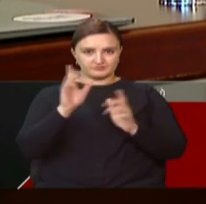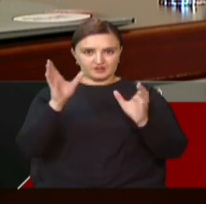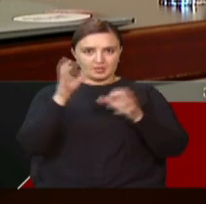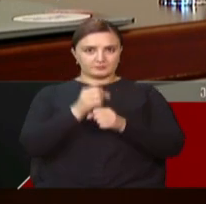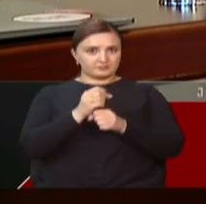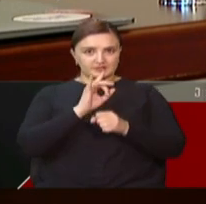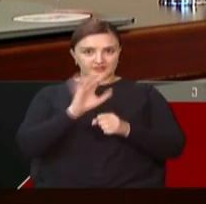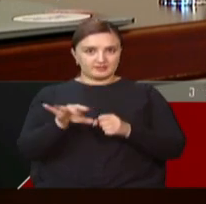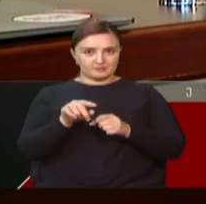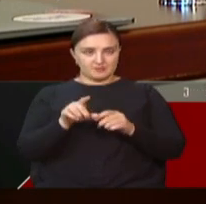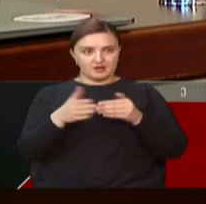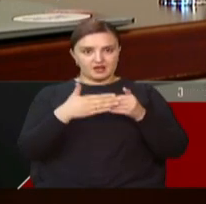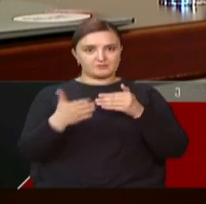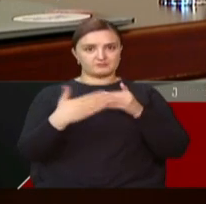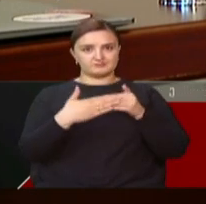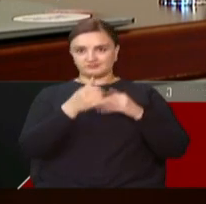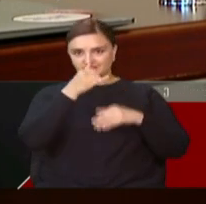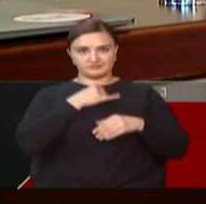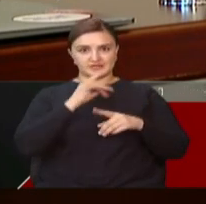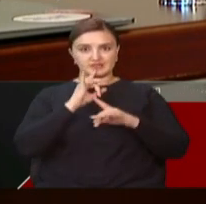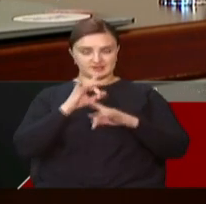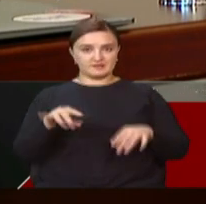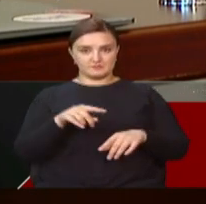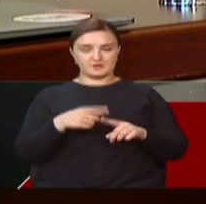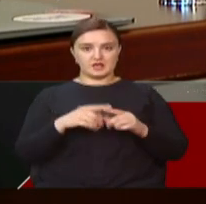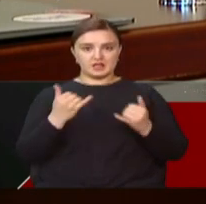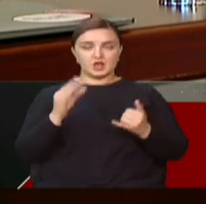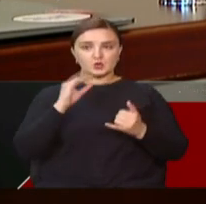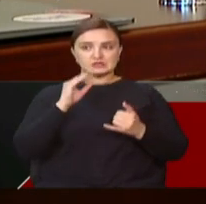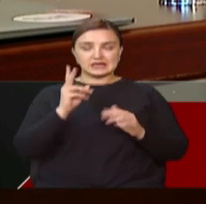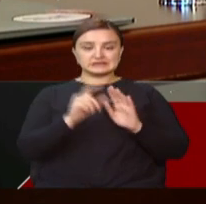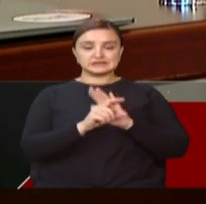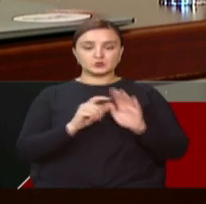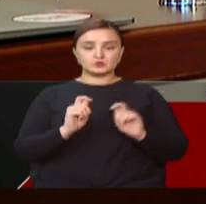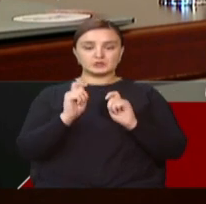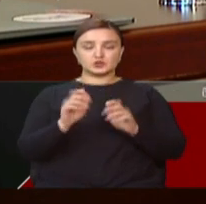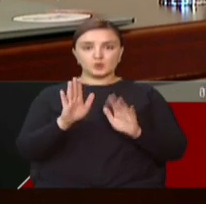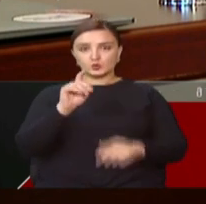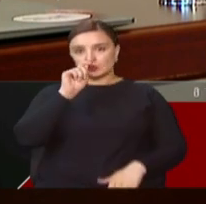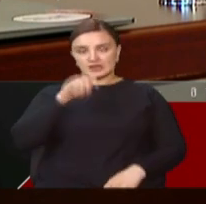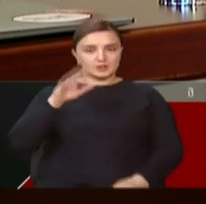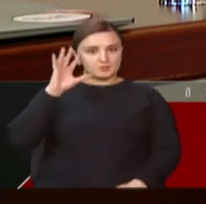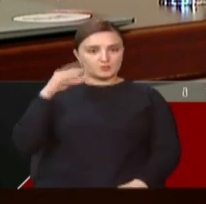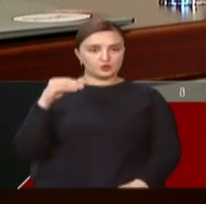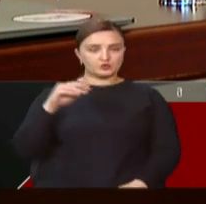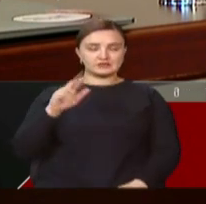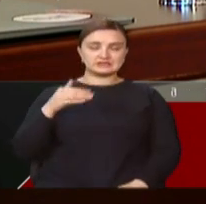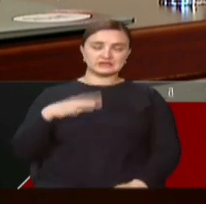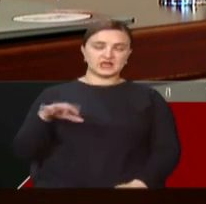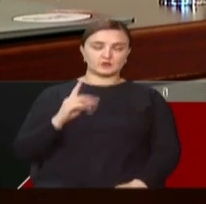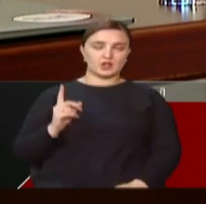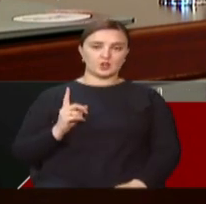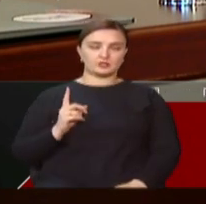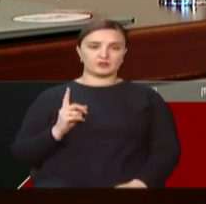ისინი გარკვეულწილად შემოიფარგლენ ახლა, როდესაც კანდიდატის სტატუსი მიანიჭეს მხოლოდ უკრაინა, მოლდოვას და საქართველო გარკვეულწილად